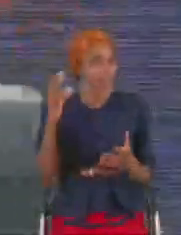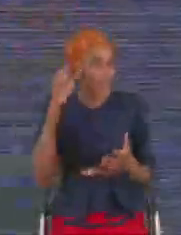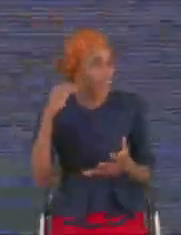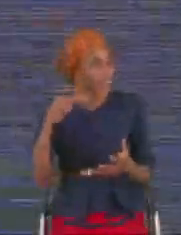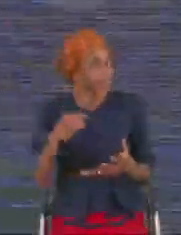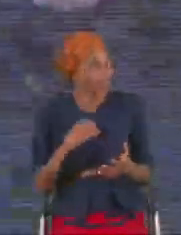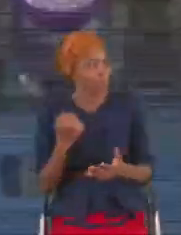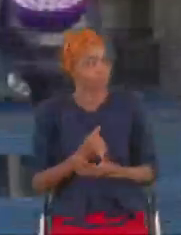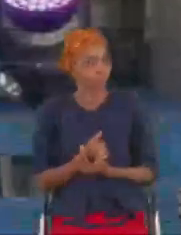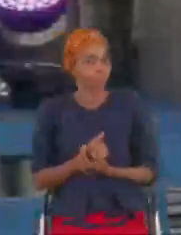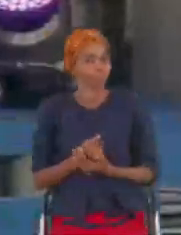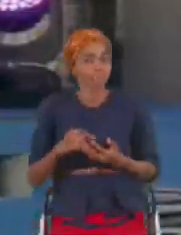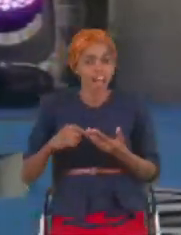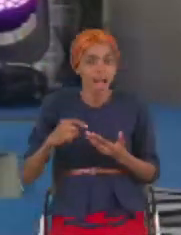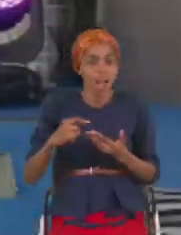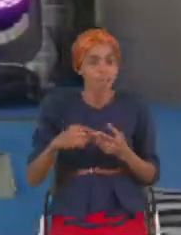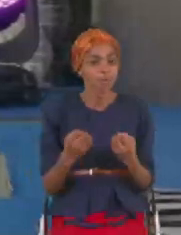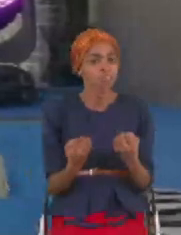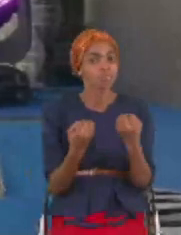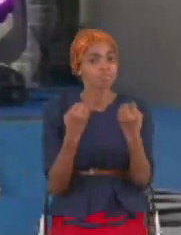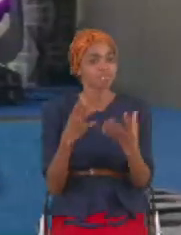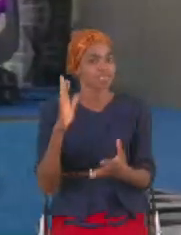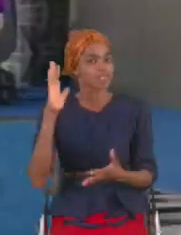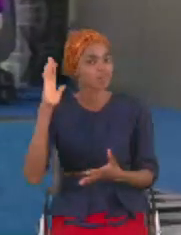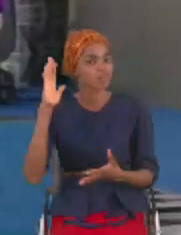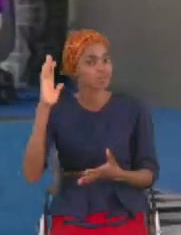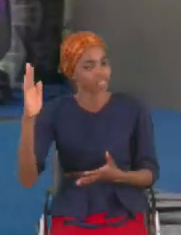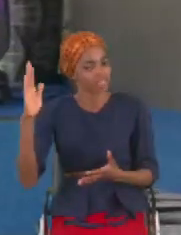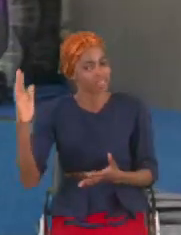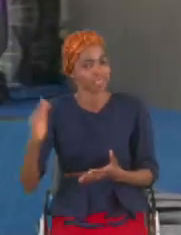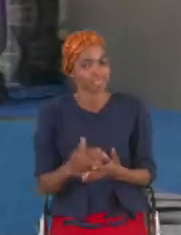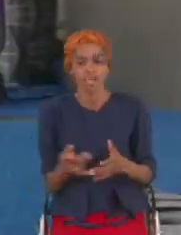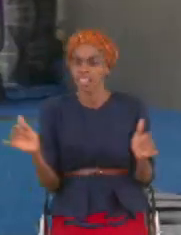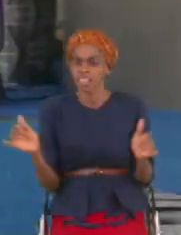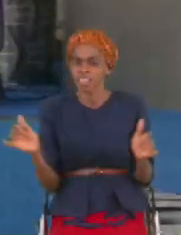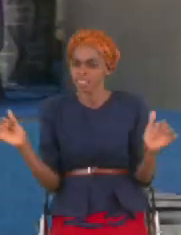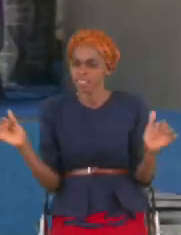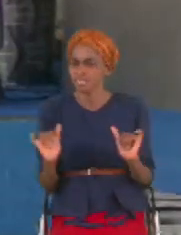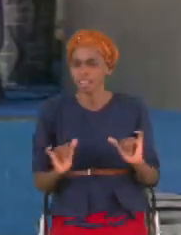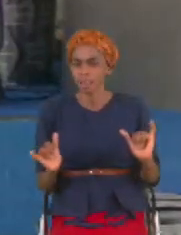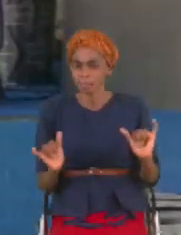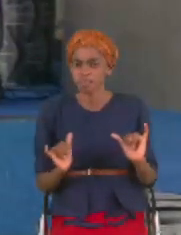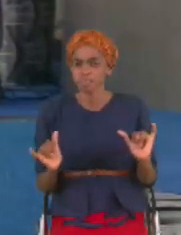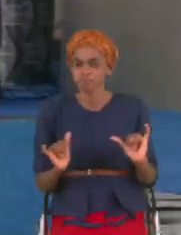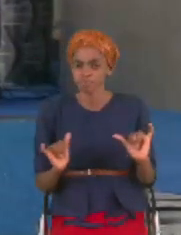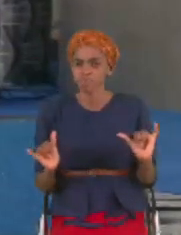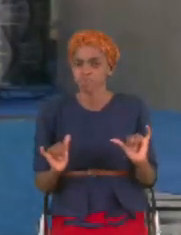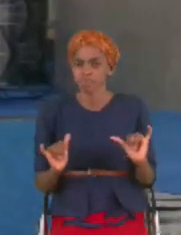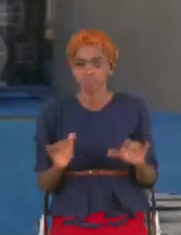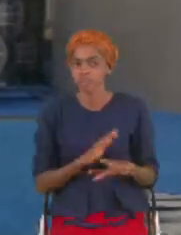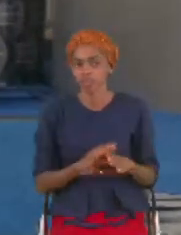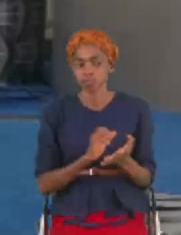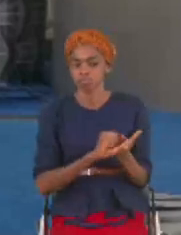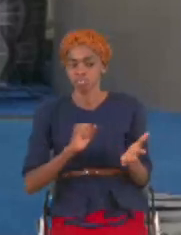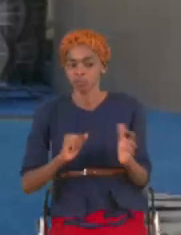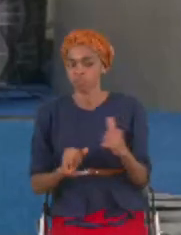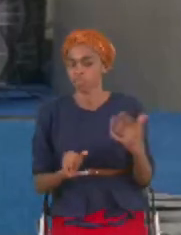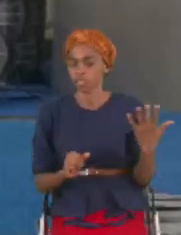mois un présent de beaucoup de témoins confient leur faux-pas